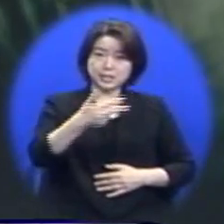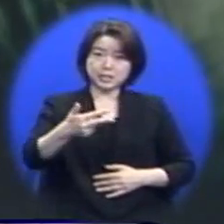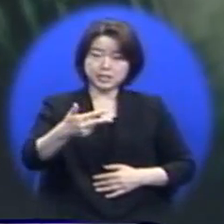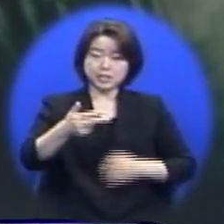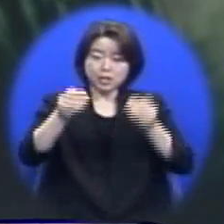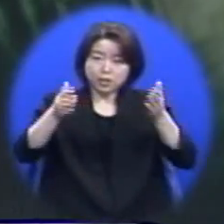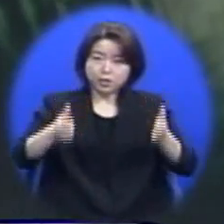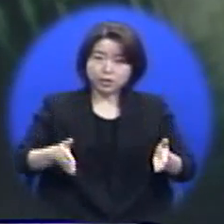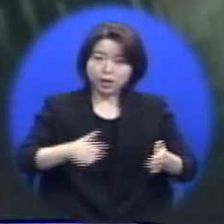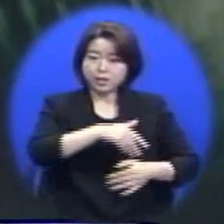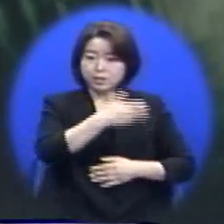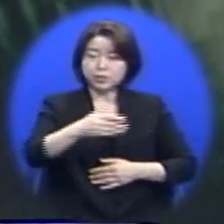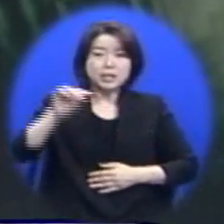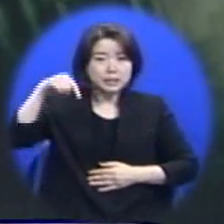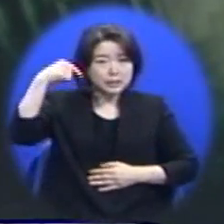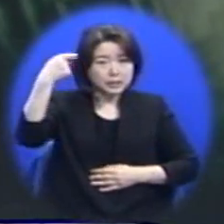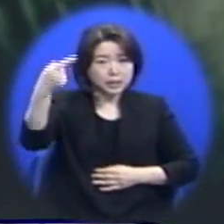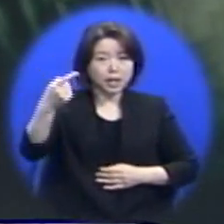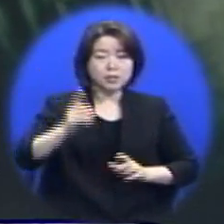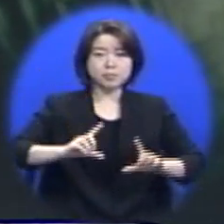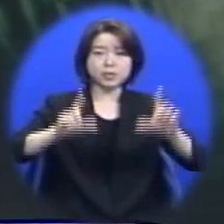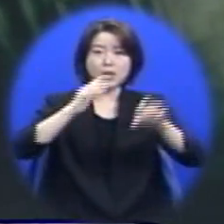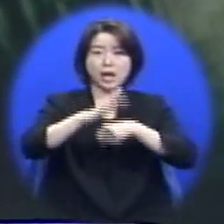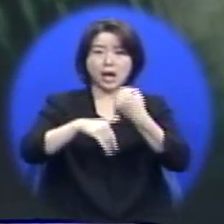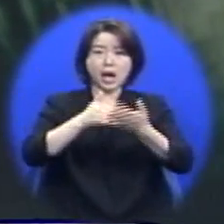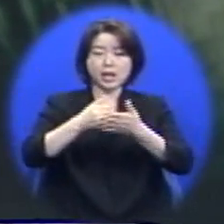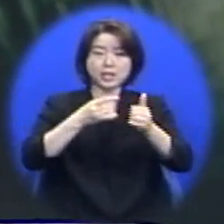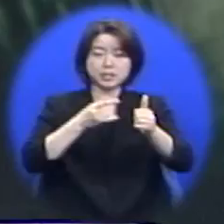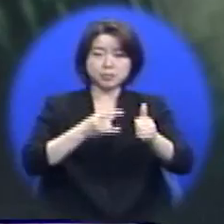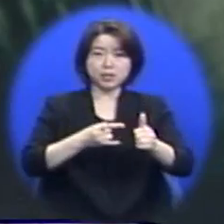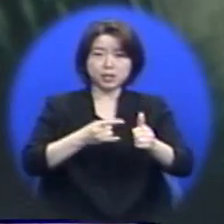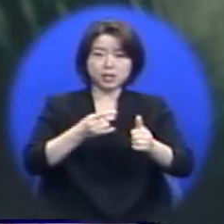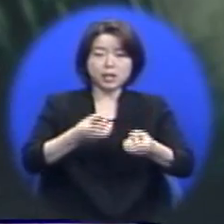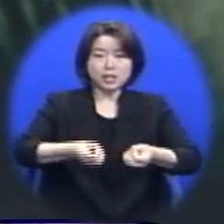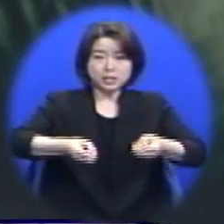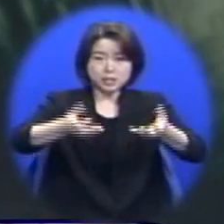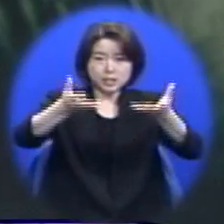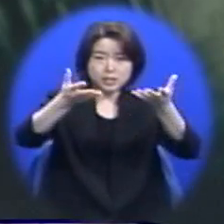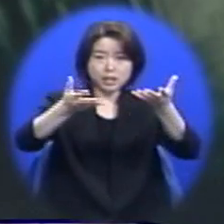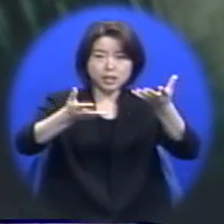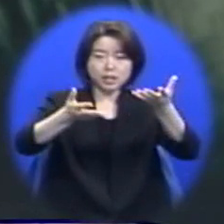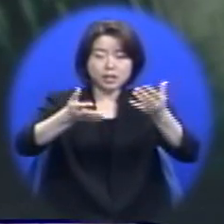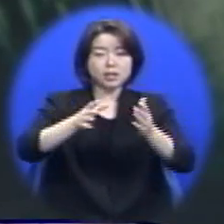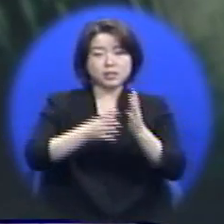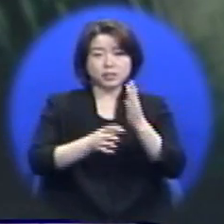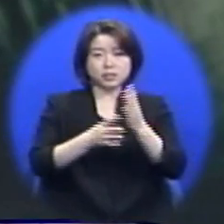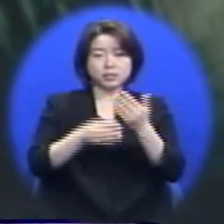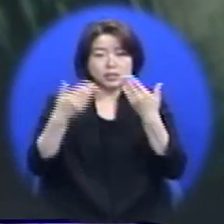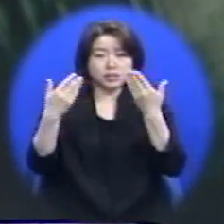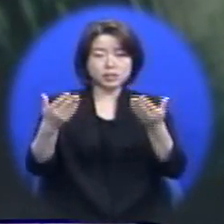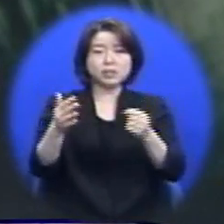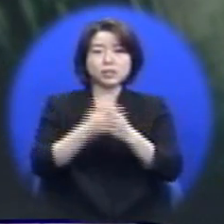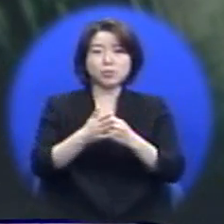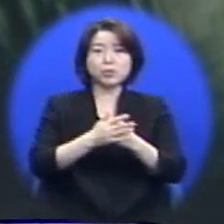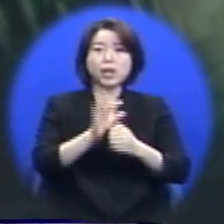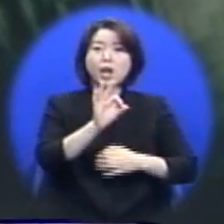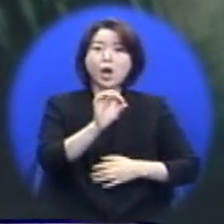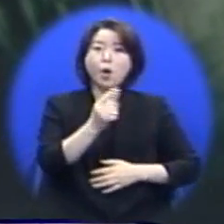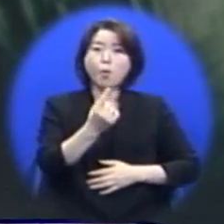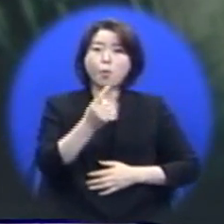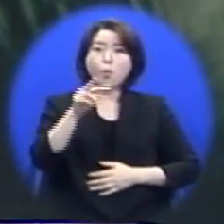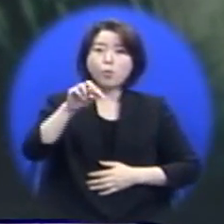7주간이 지나고 그 다음날 하나님 앞에 제사를 드린다고 해서 50일째 55순절이라고 하는 것입니다. 16절에